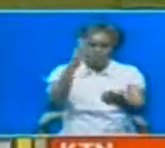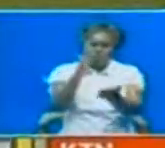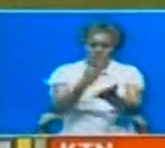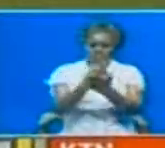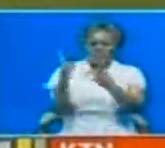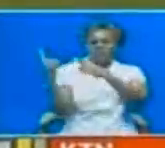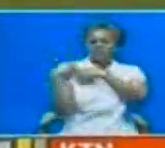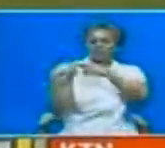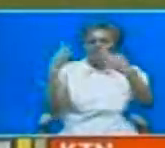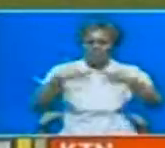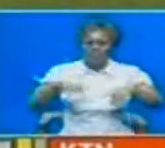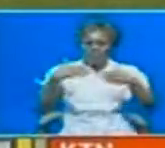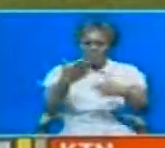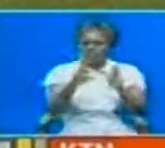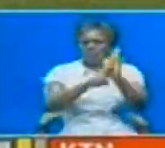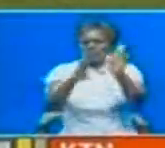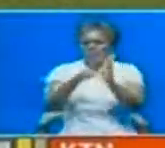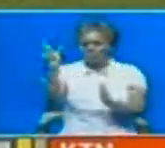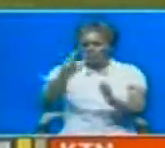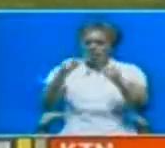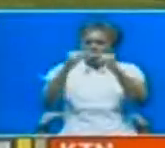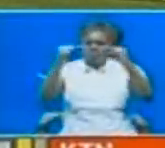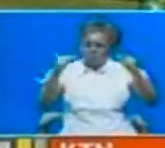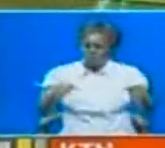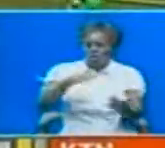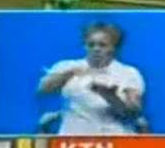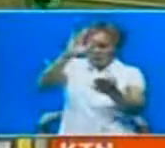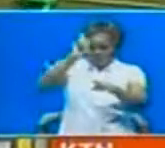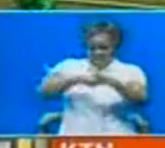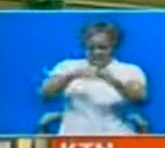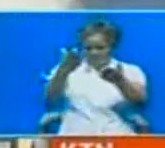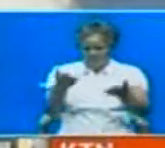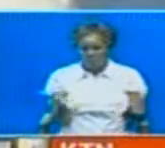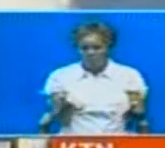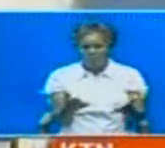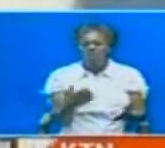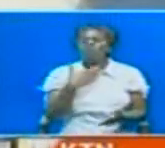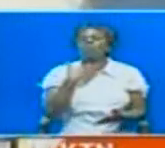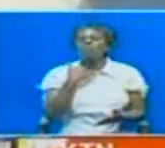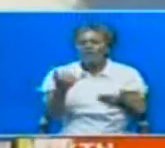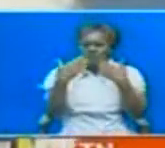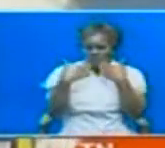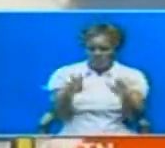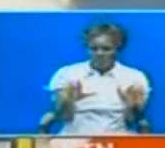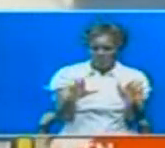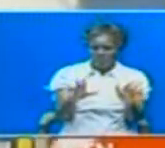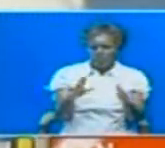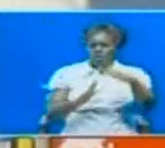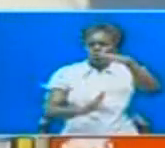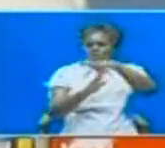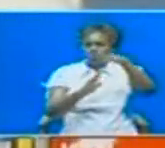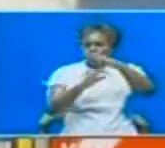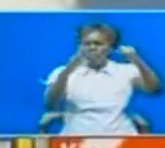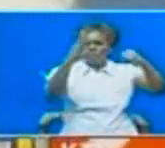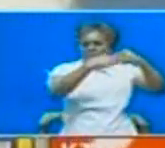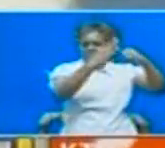wawakilishi wa Pwani wanafahamu fika kwamba upinzani utakuwa zaidi msimu huu. We want to finish in the top 8